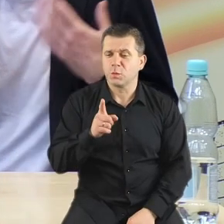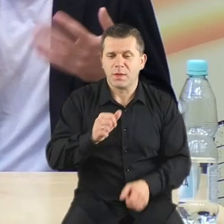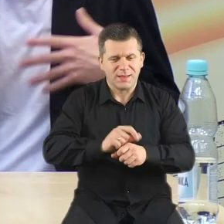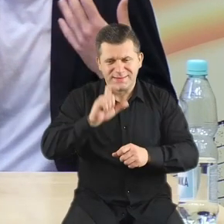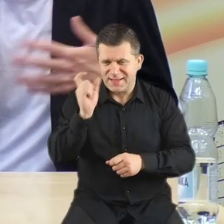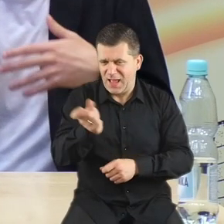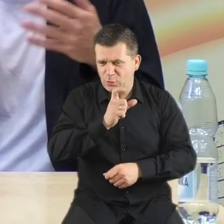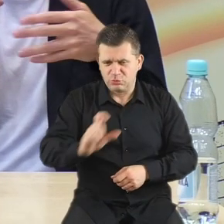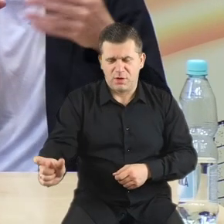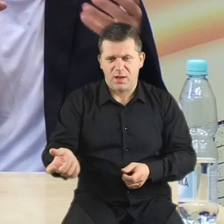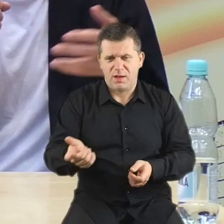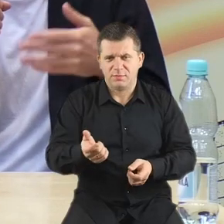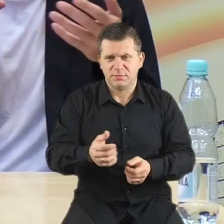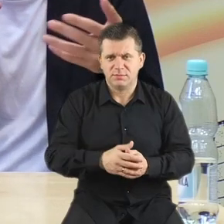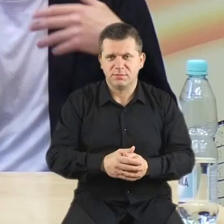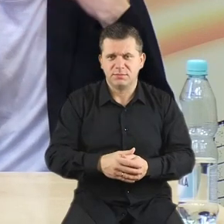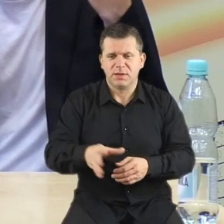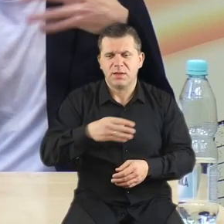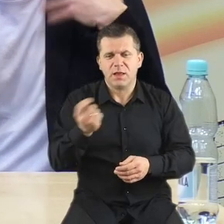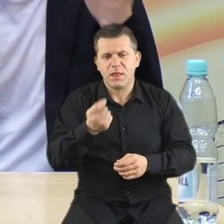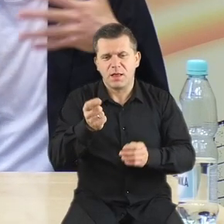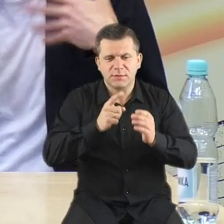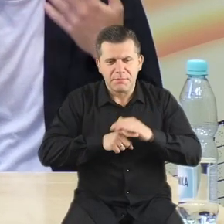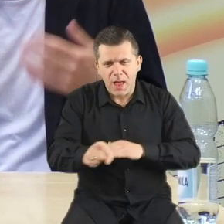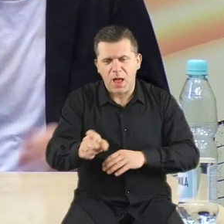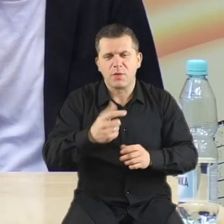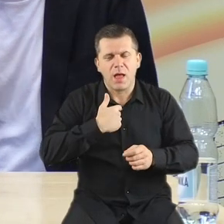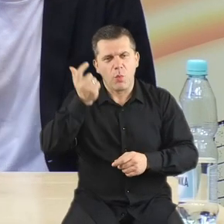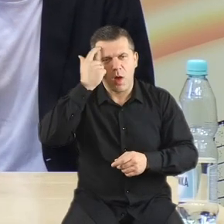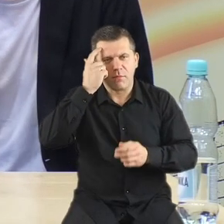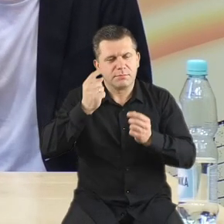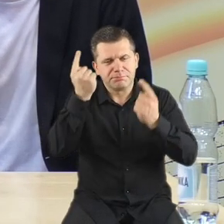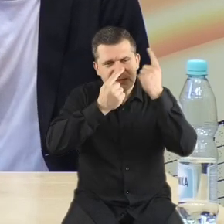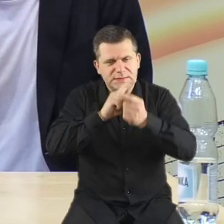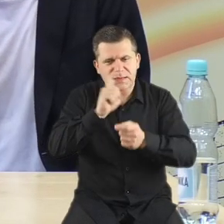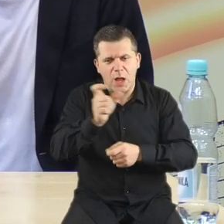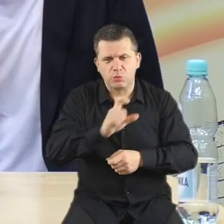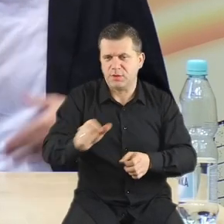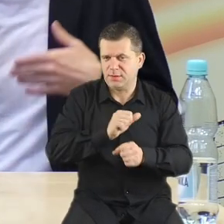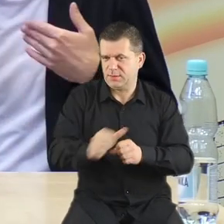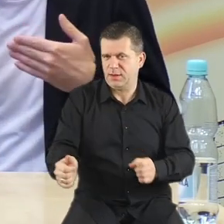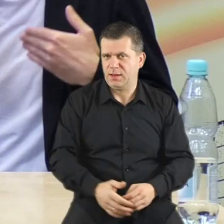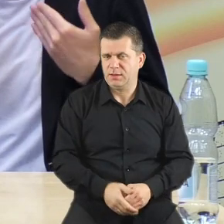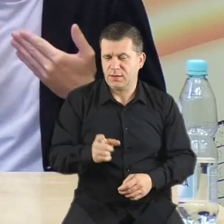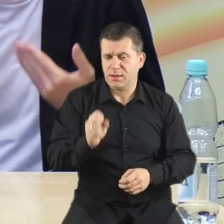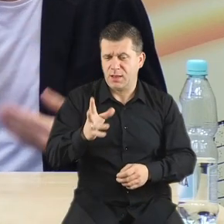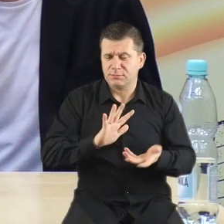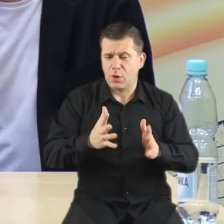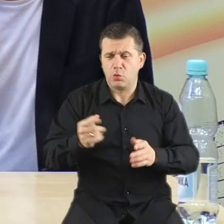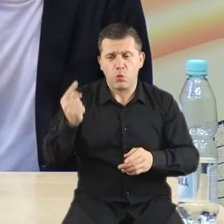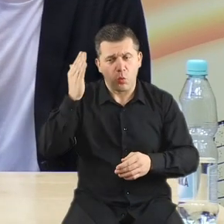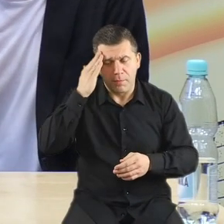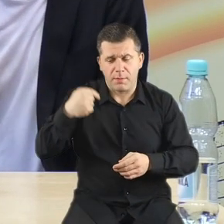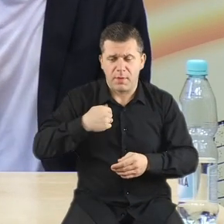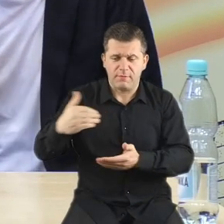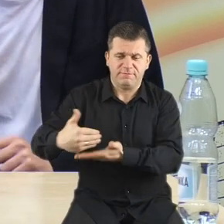to się dzieje cały czas. No, gdzieś siedzi się metrem, z kimś się jest, ale w głowie to gdzieś pracuje. No i tak w ten sposób miała wesprzeć,